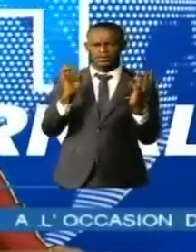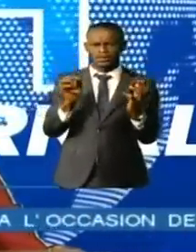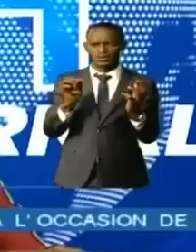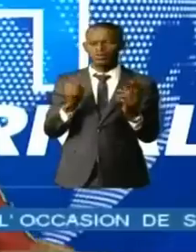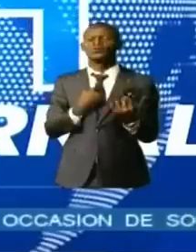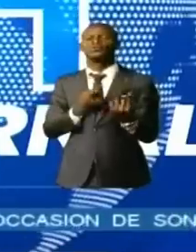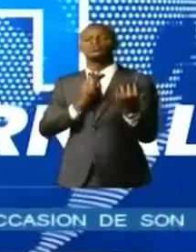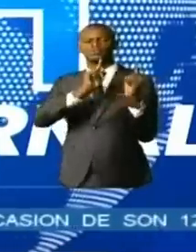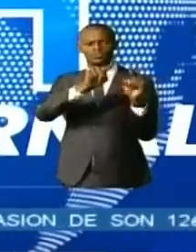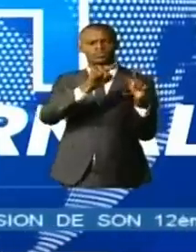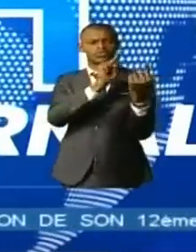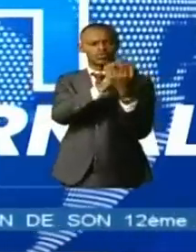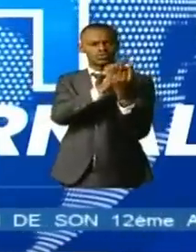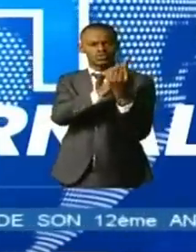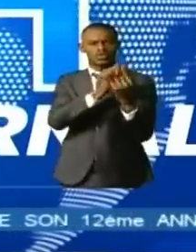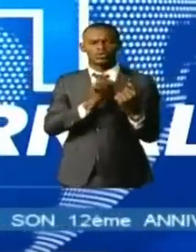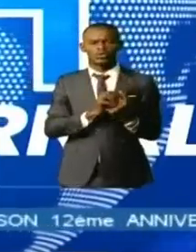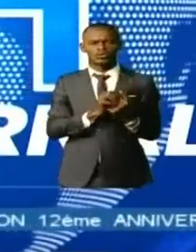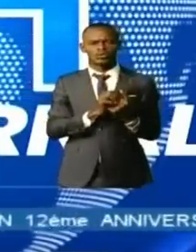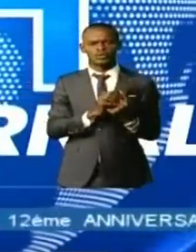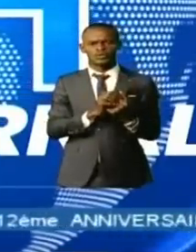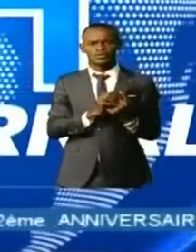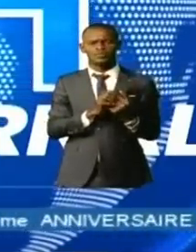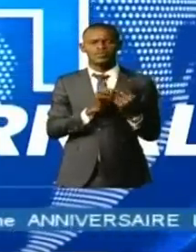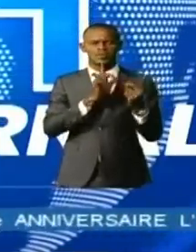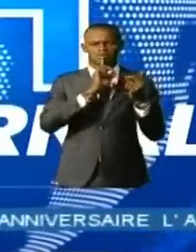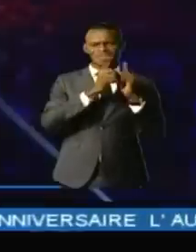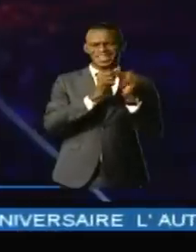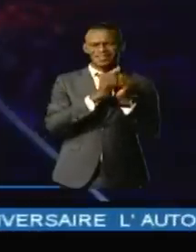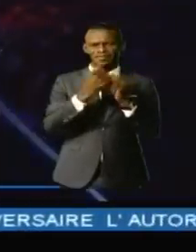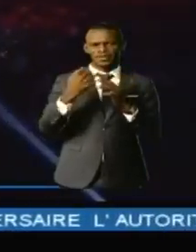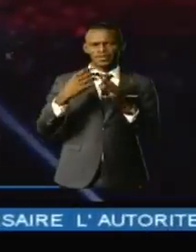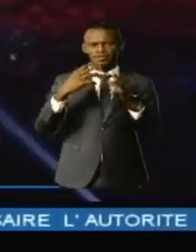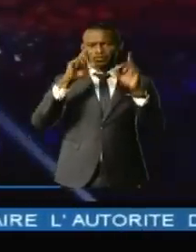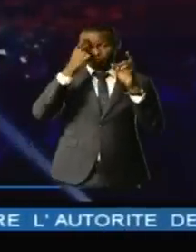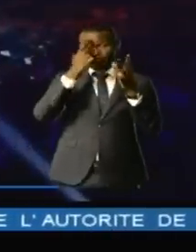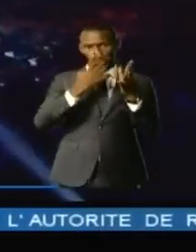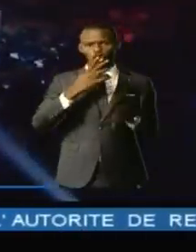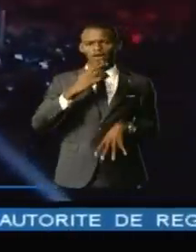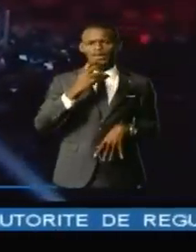construction d'une école de sport académique dans la ville de Kananga. Regardez.